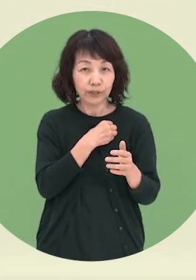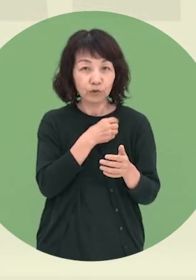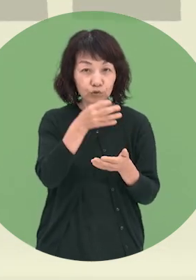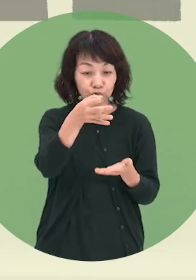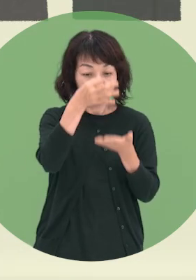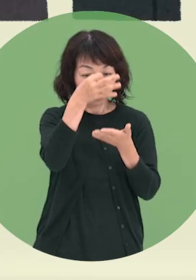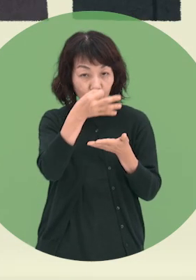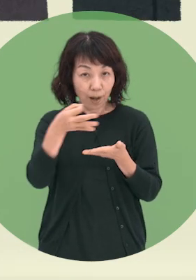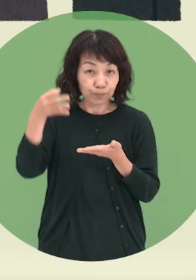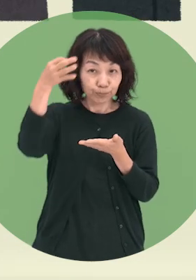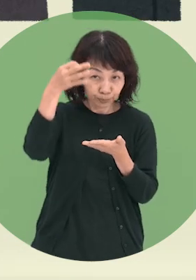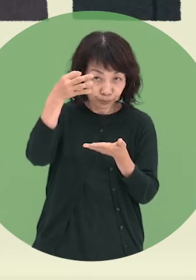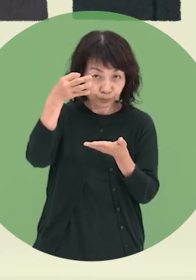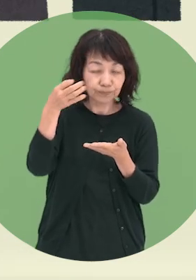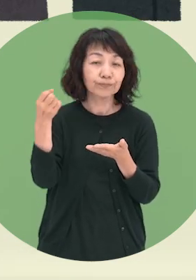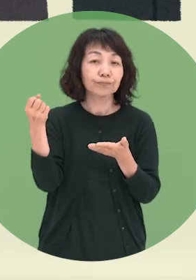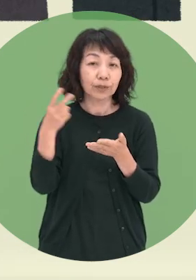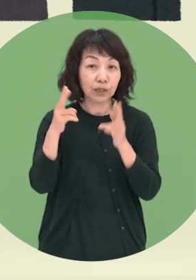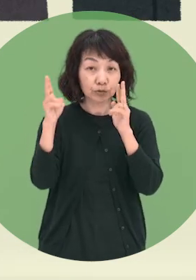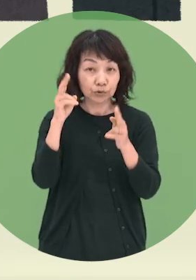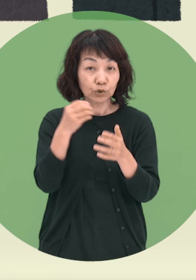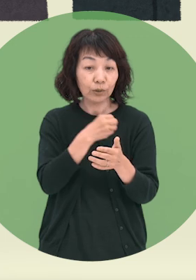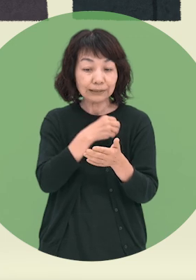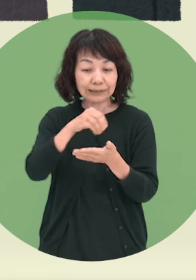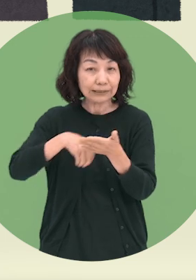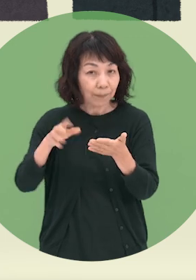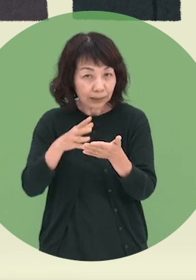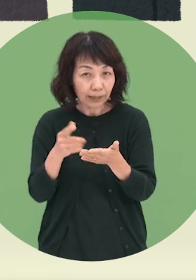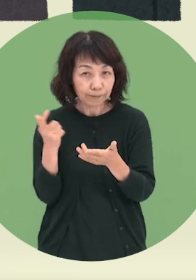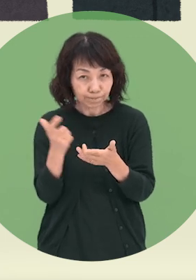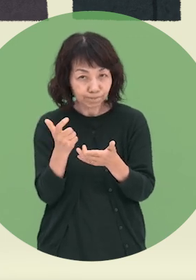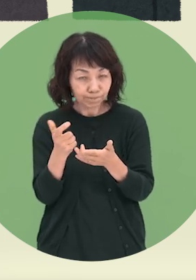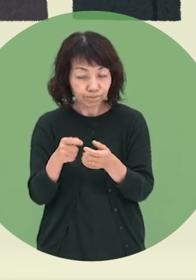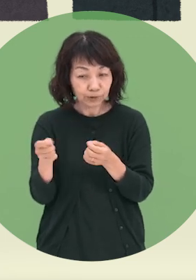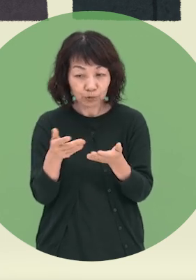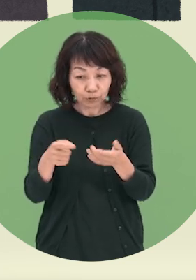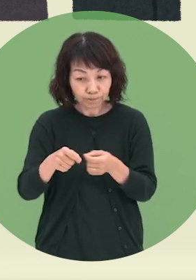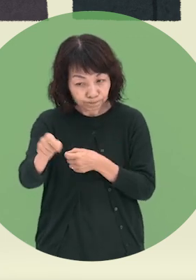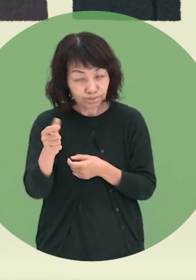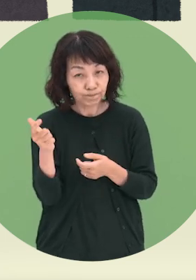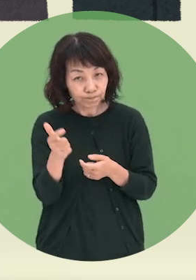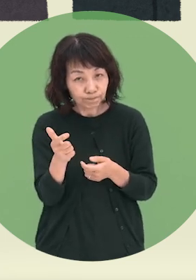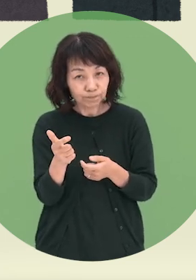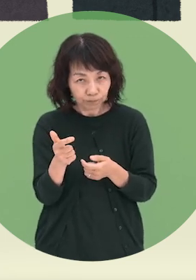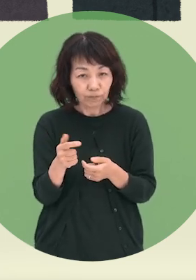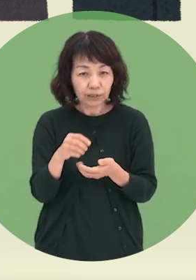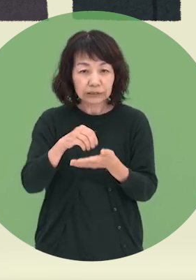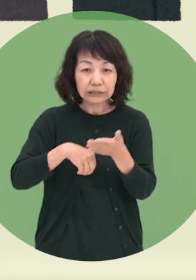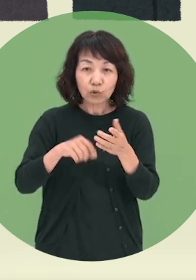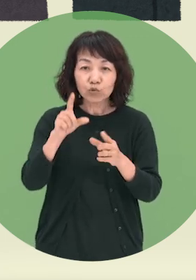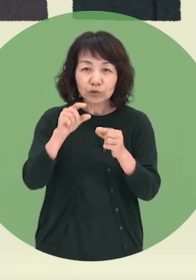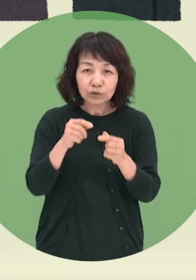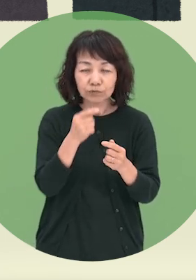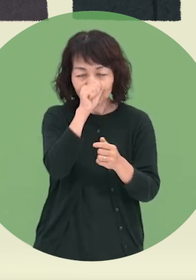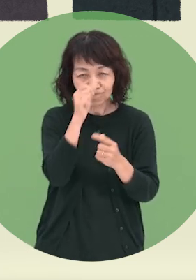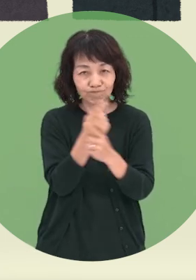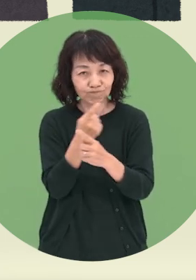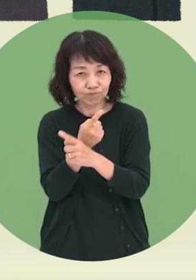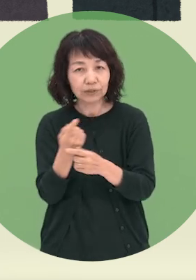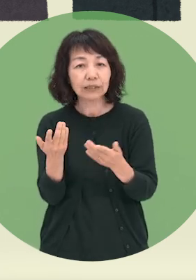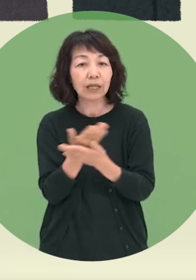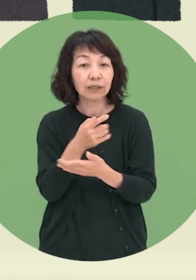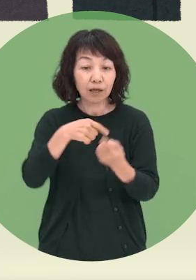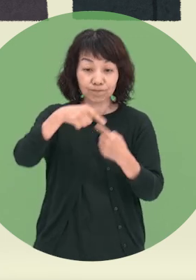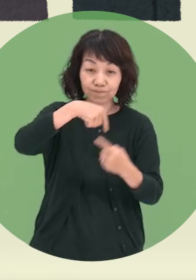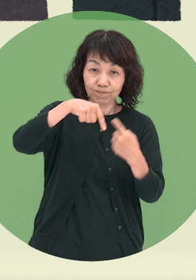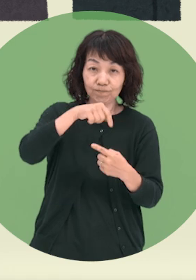ップ、従業員の定着、離職率の改善という好循環が生まれます。 そうした企業がたく